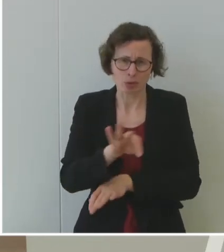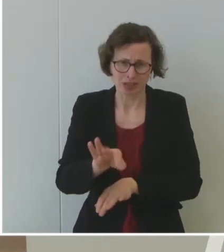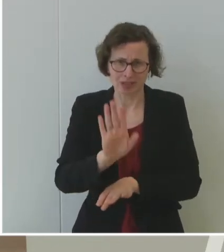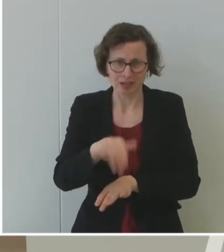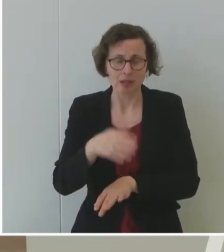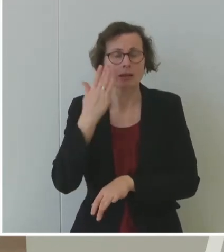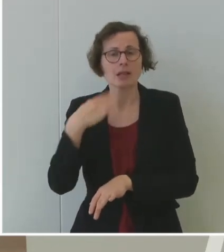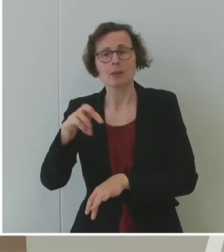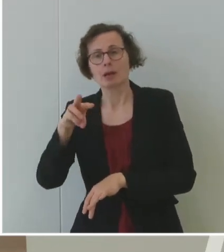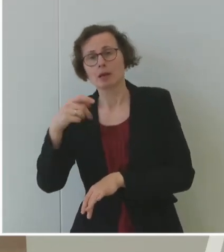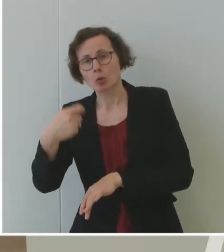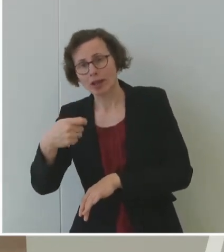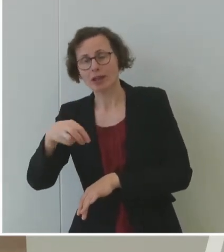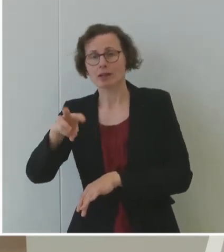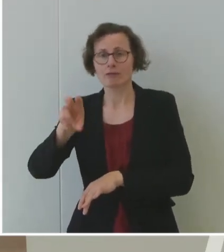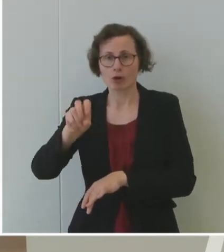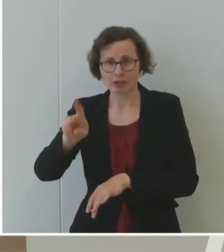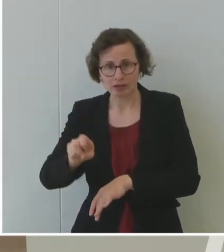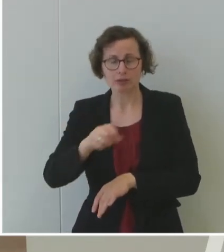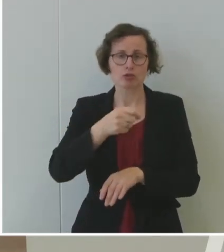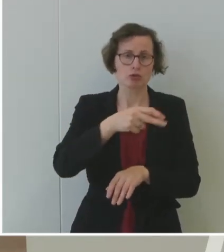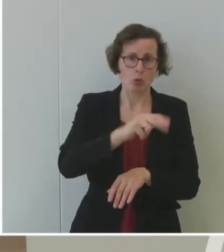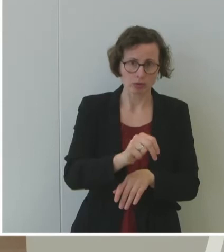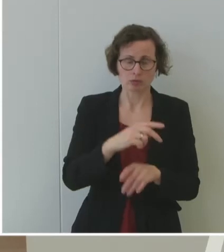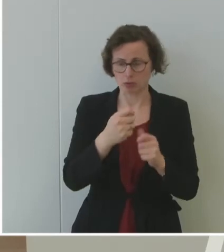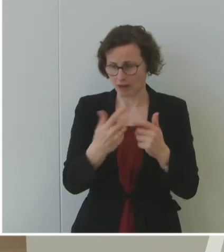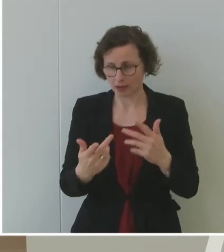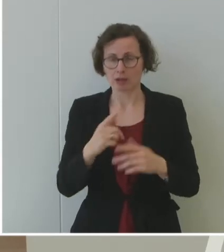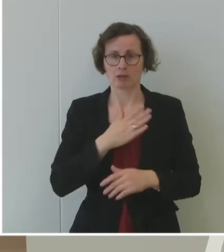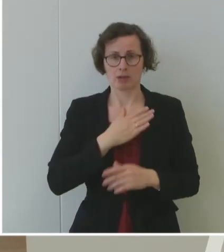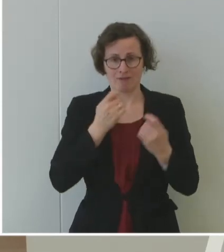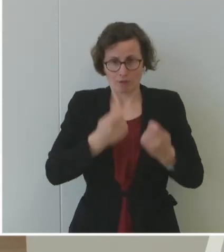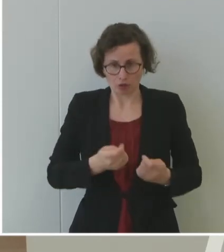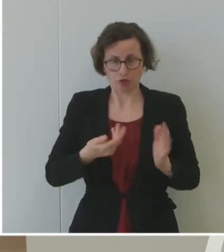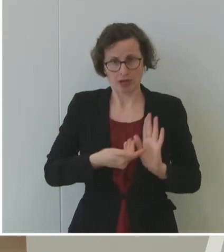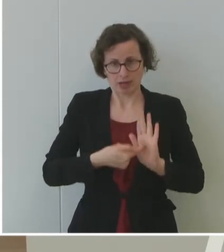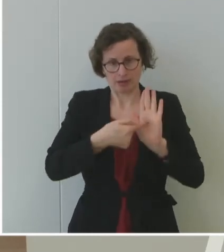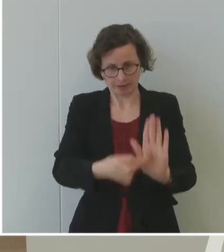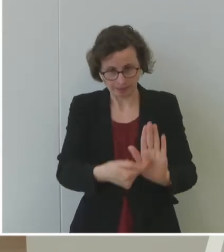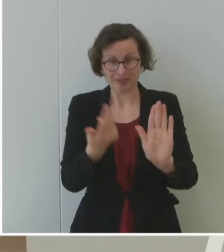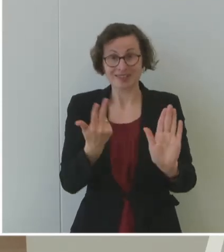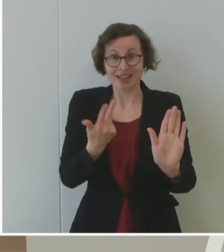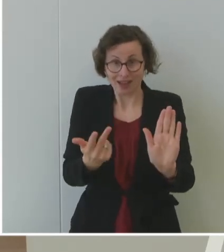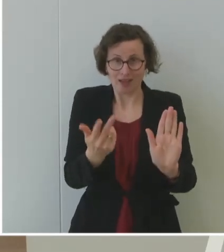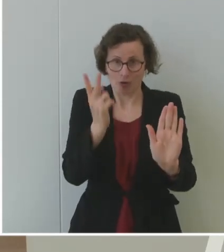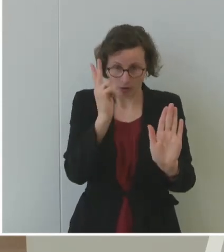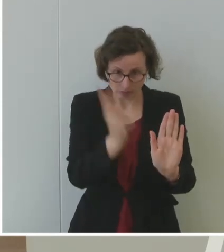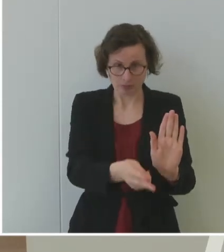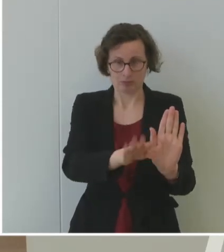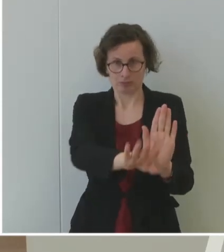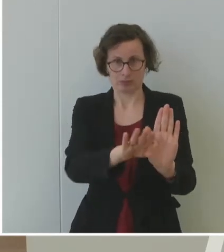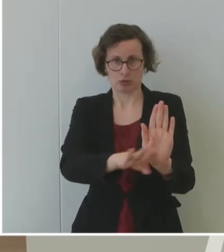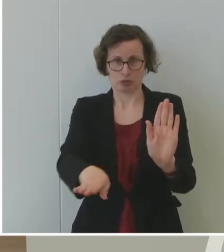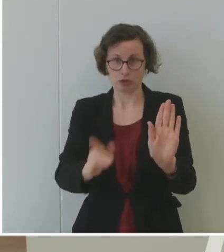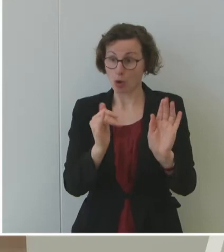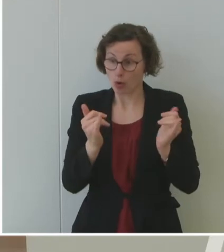Woidke, Stohn, Redmann und Buttke. Unsere Vorschläge liegen jetzt seit 3 Wochen auf Ihrem Tisch. Auch